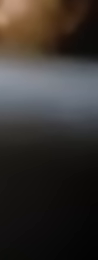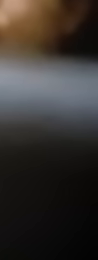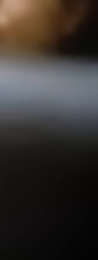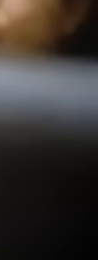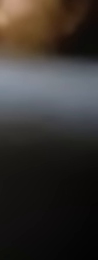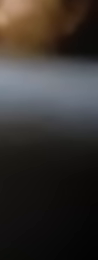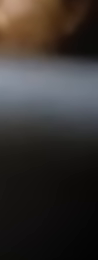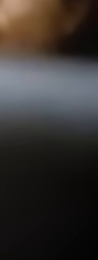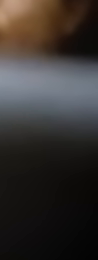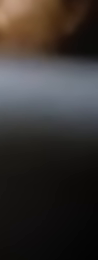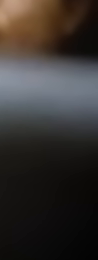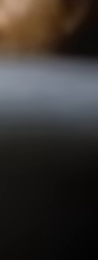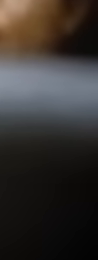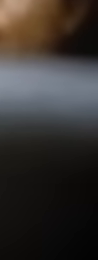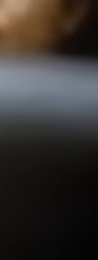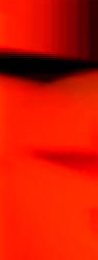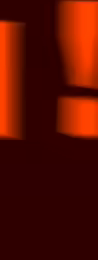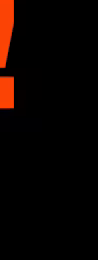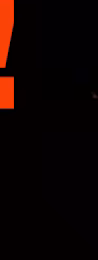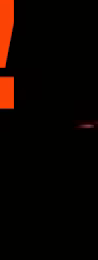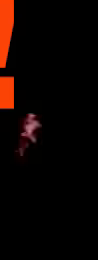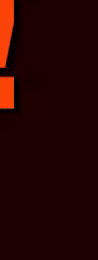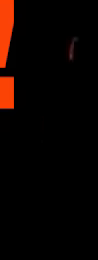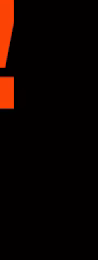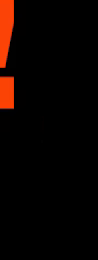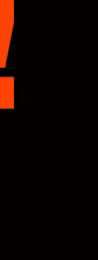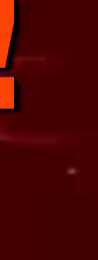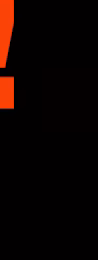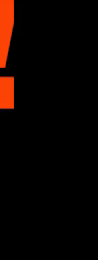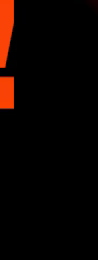มัยใหม่ขนาดนั้นเลยหรือครับ